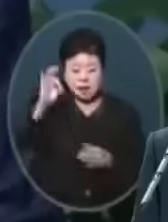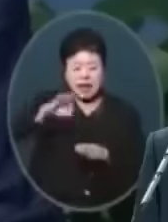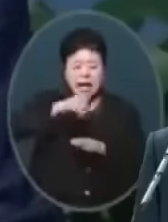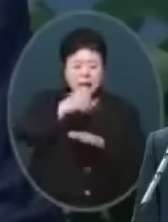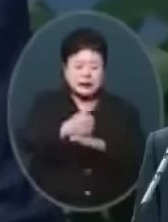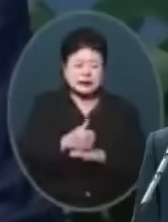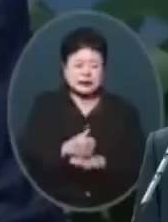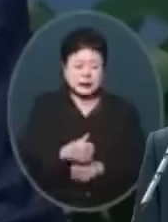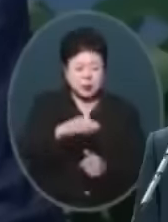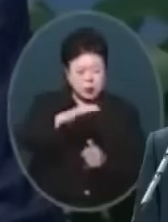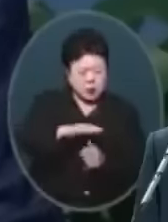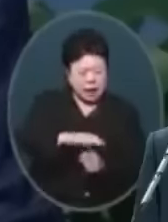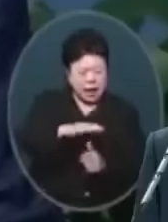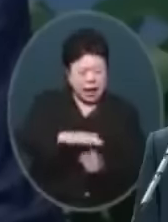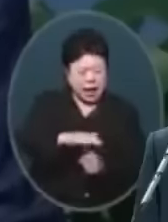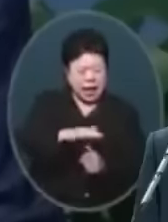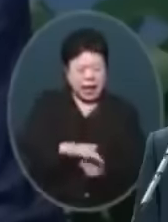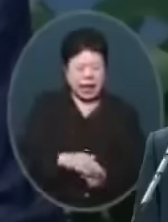다윗은